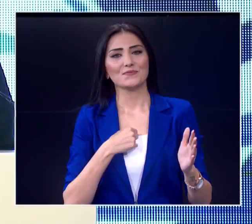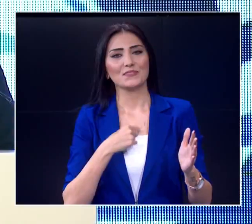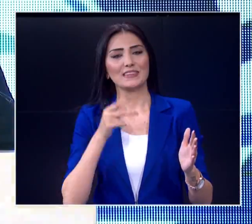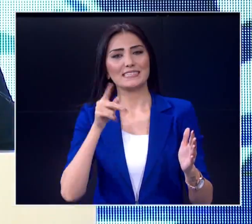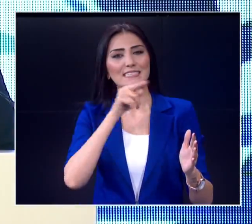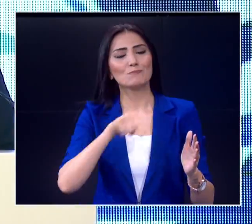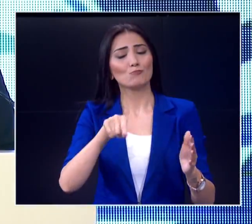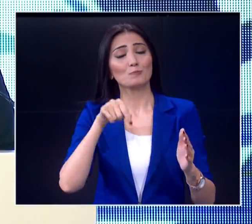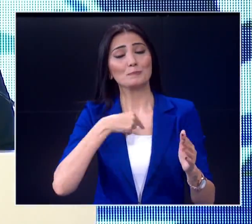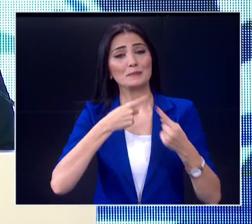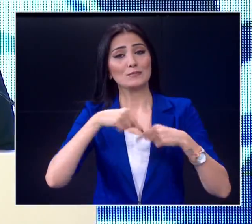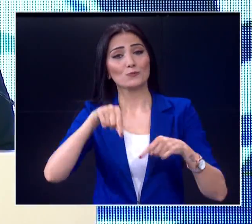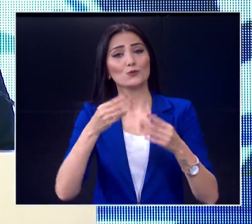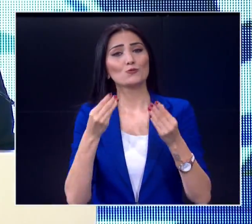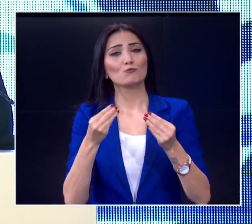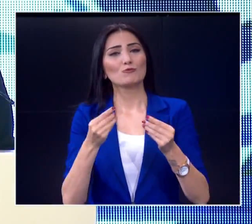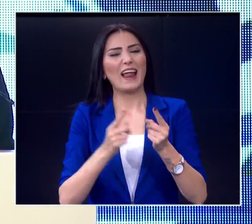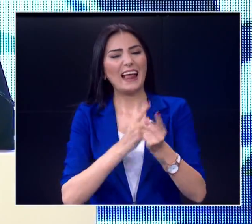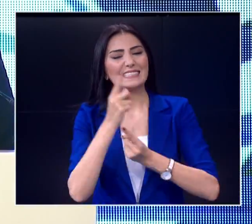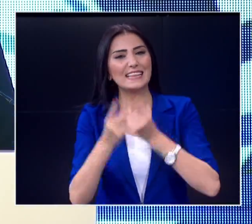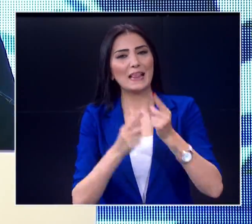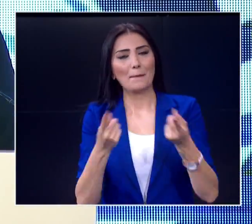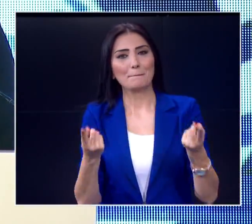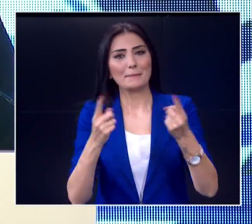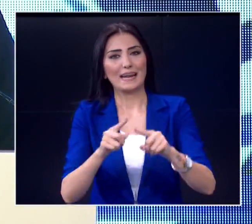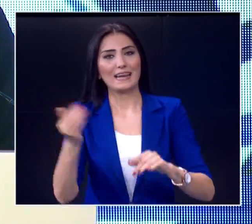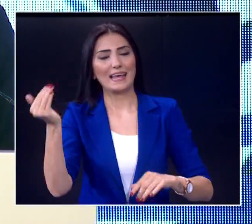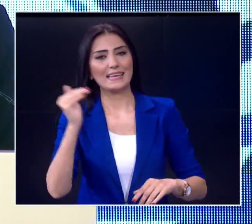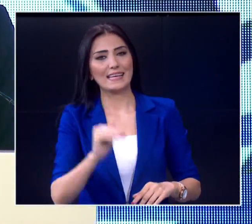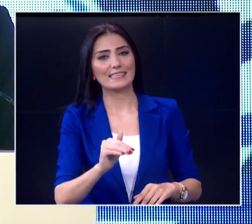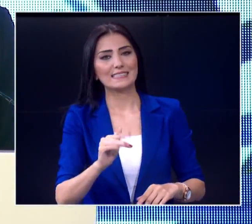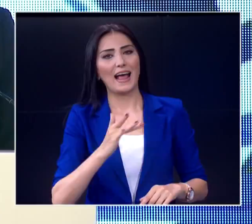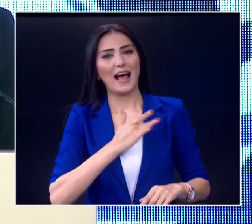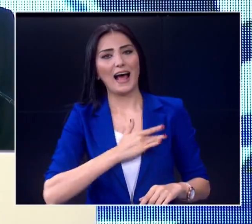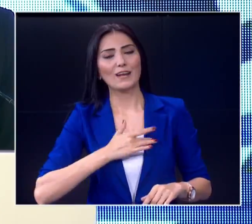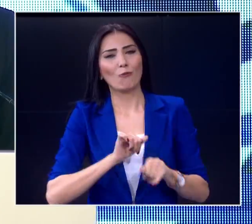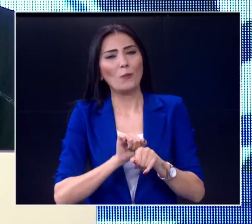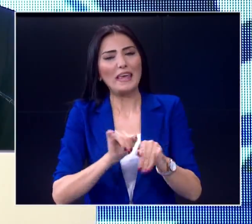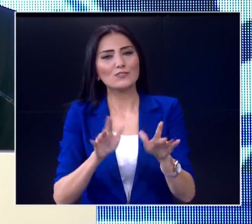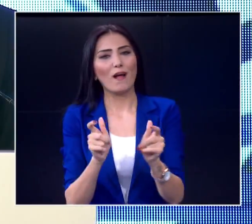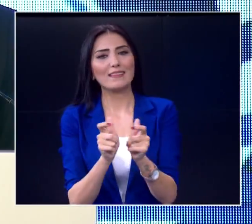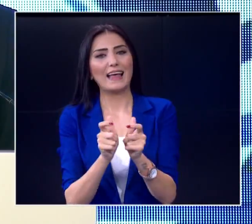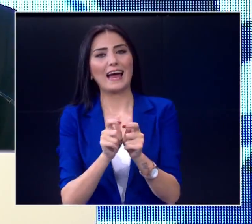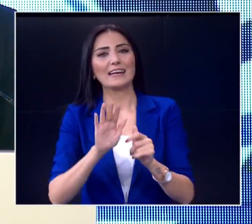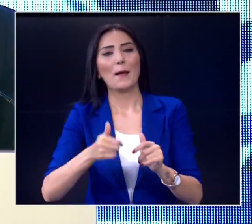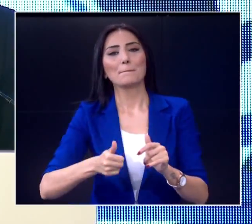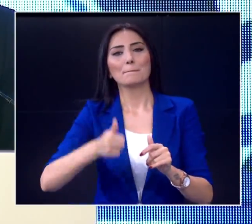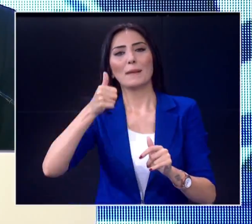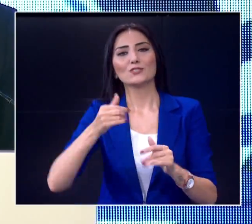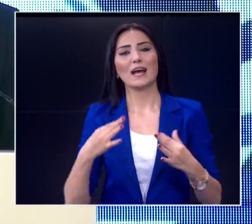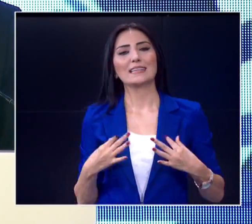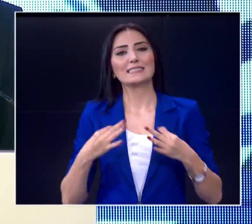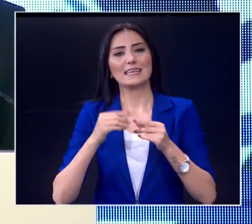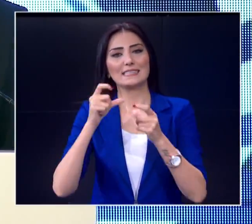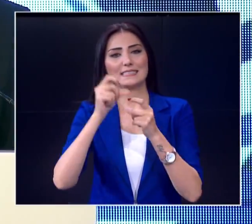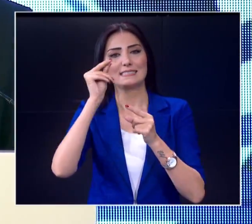Bizi bu güzel etkinlikte bir araya getiren Anadolu Yayıncılar Derneği, onun başkanı Sayın